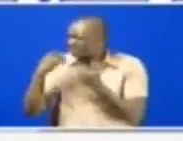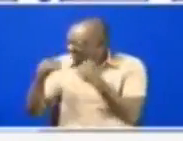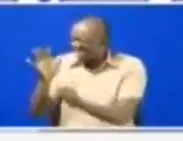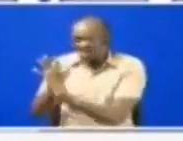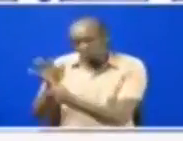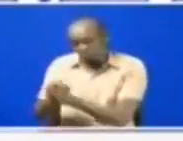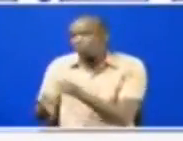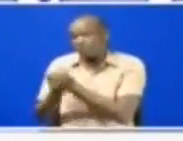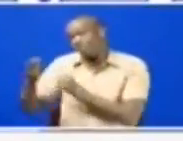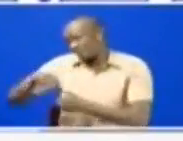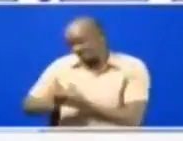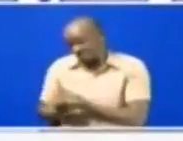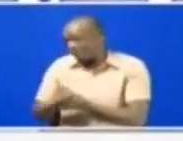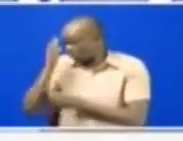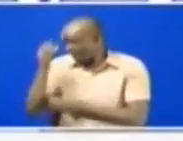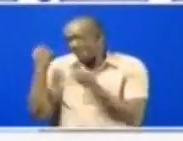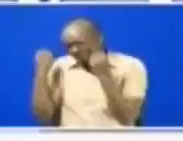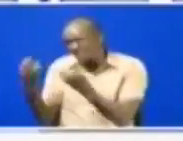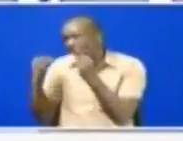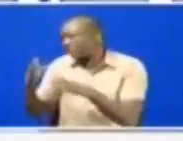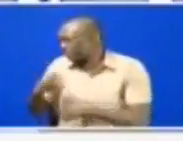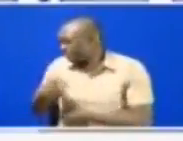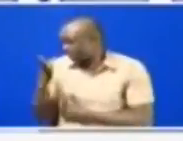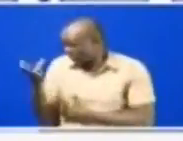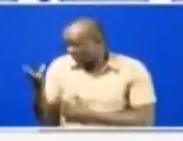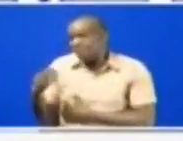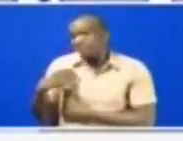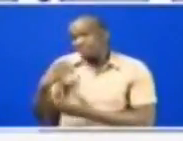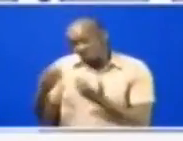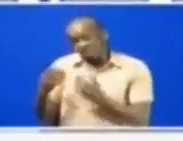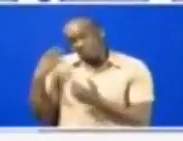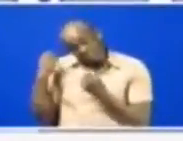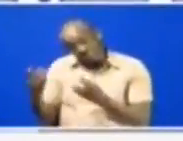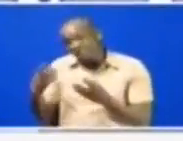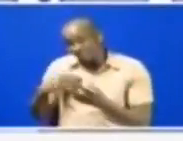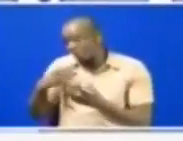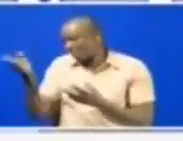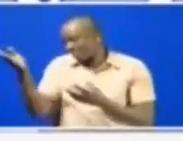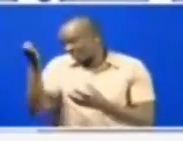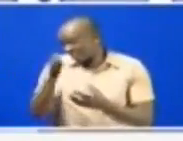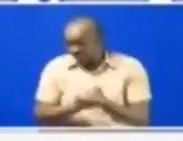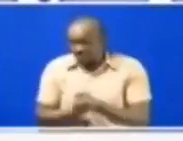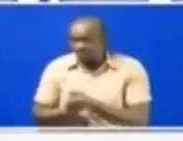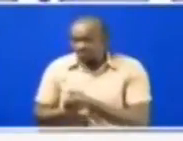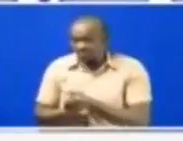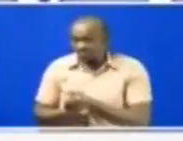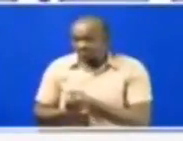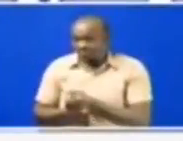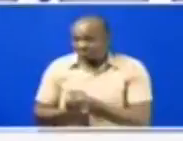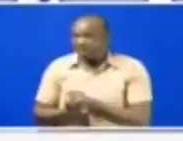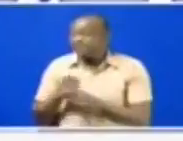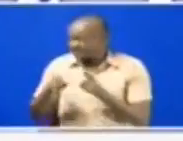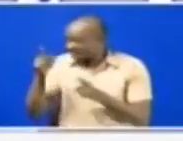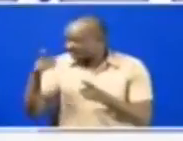wajaribu sana kutusaidia. Manake ni wengi sana. Labda ni wengi mimi naweza kuwa labda kwa sauti ya wale wachezaji wengine tumecheza na wao. But